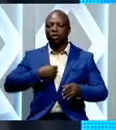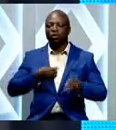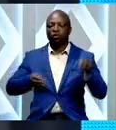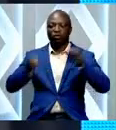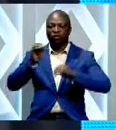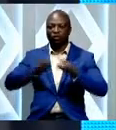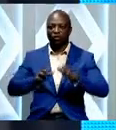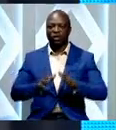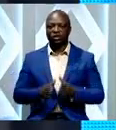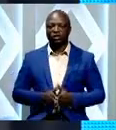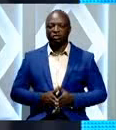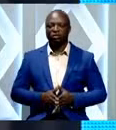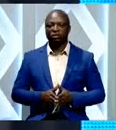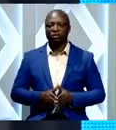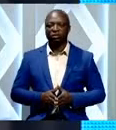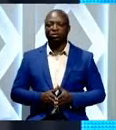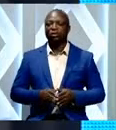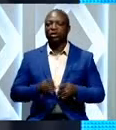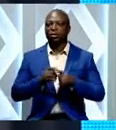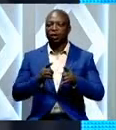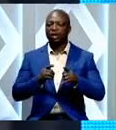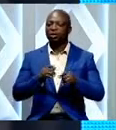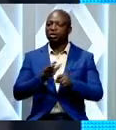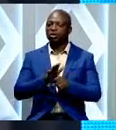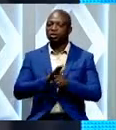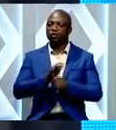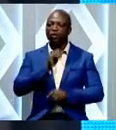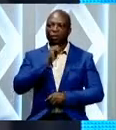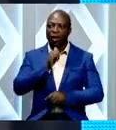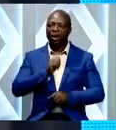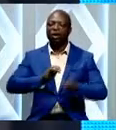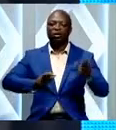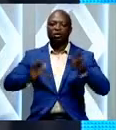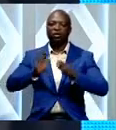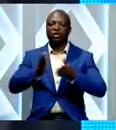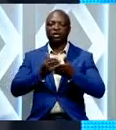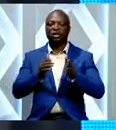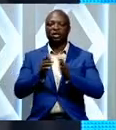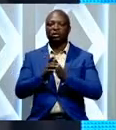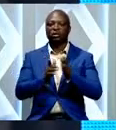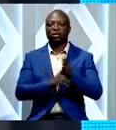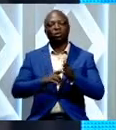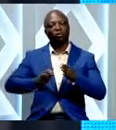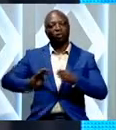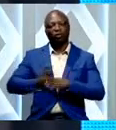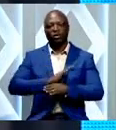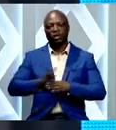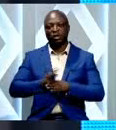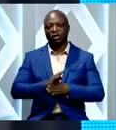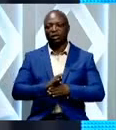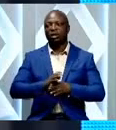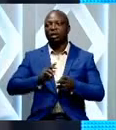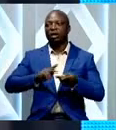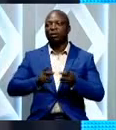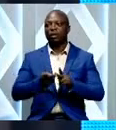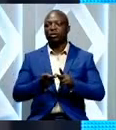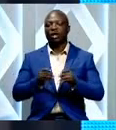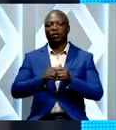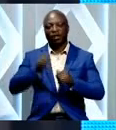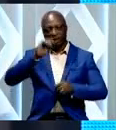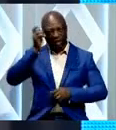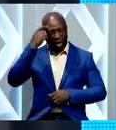investir. Mais il ne suffit pas de faire des réformes pro-business. Un partenariat avec